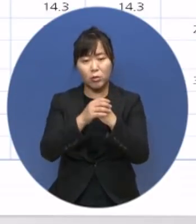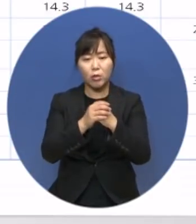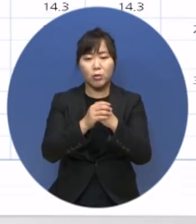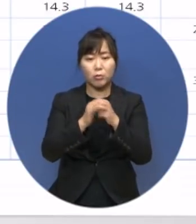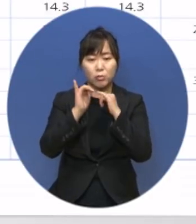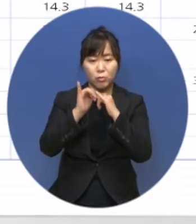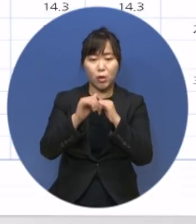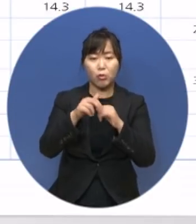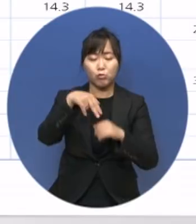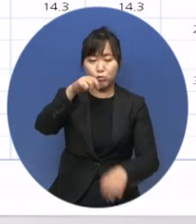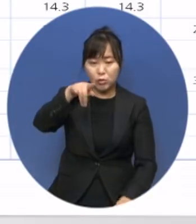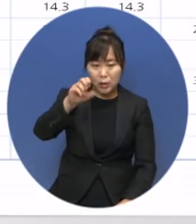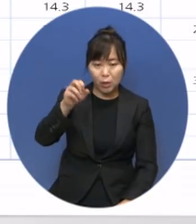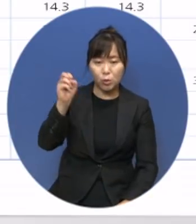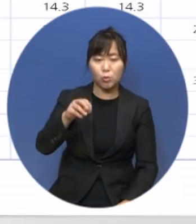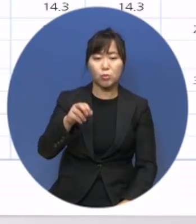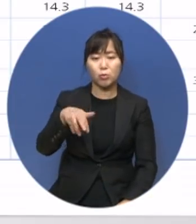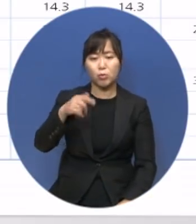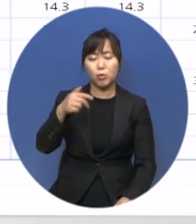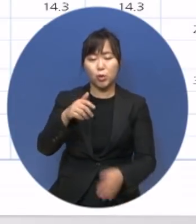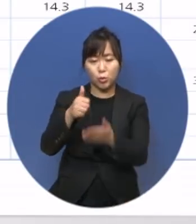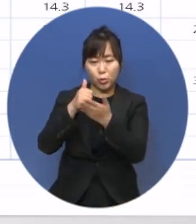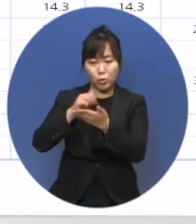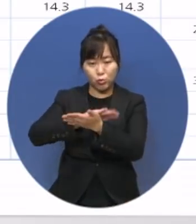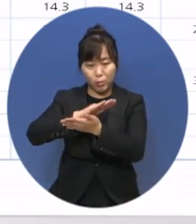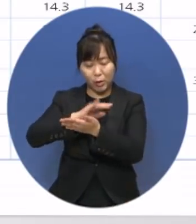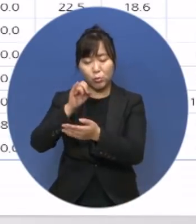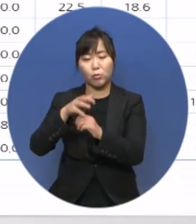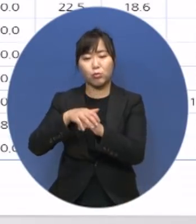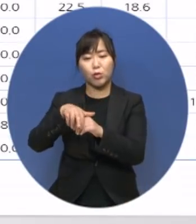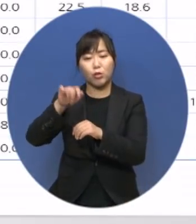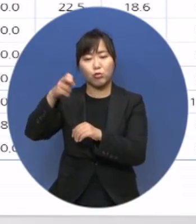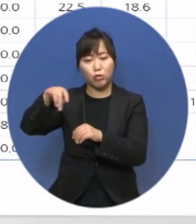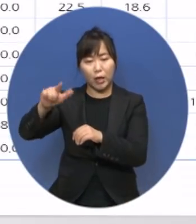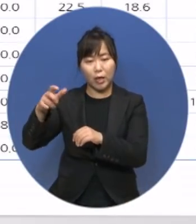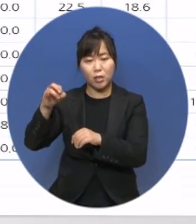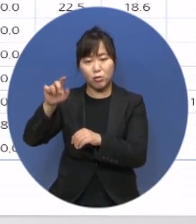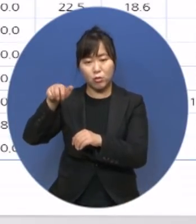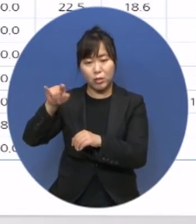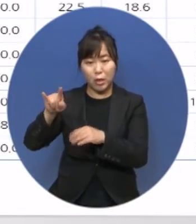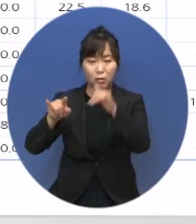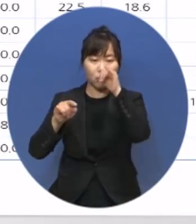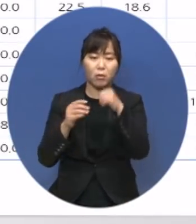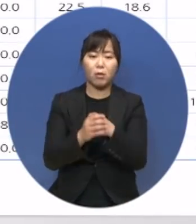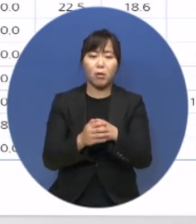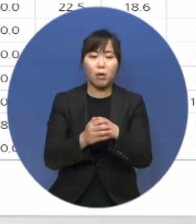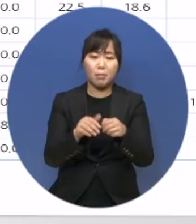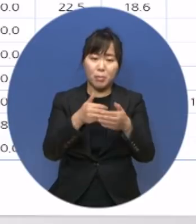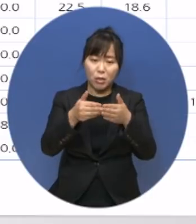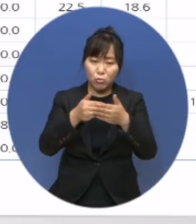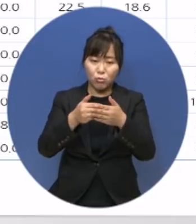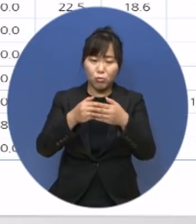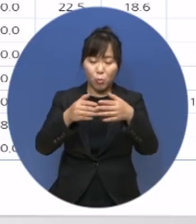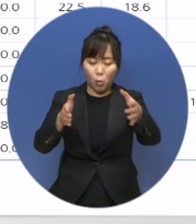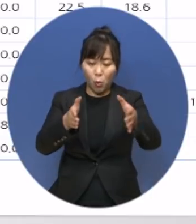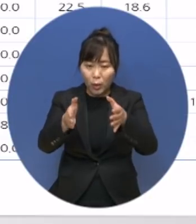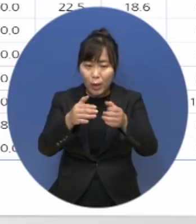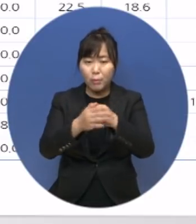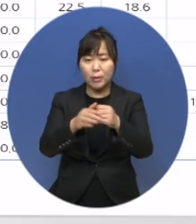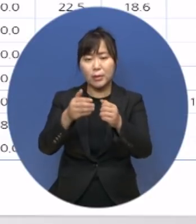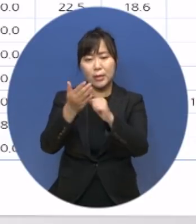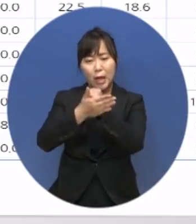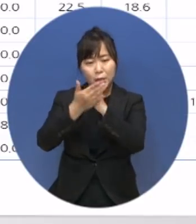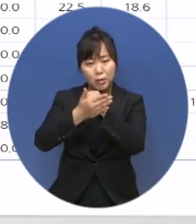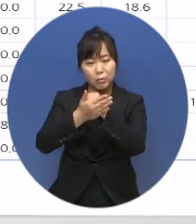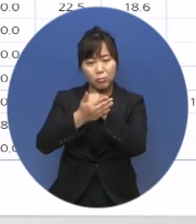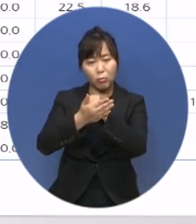초청 출판, 출간, 연재 발표가 그 다음 순으로 나타났습니다. 미술 공예 사진 분야도 보면 전시 경험이